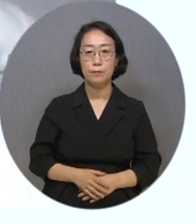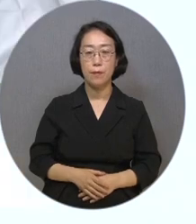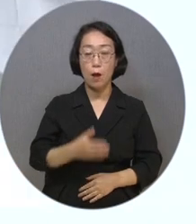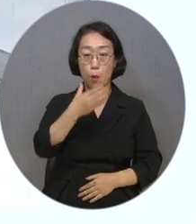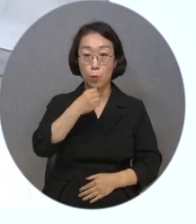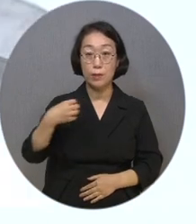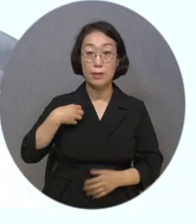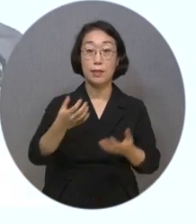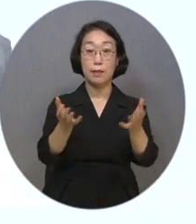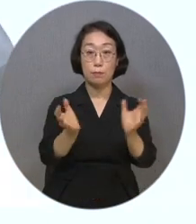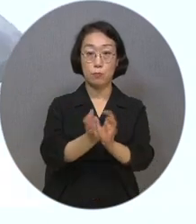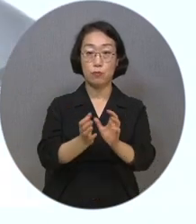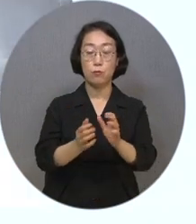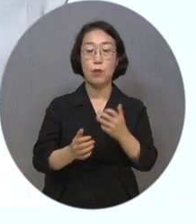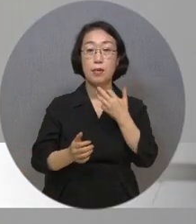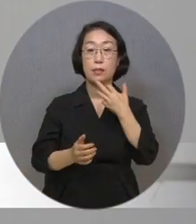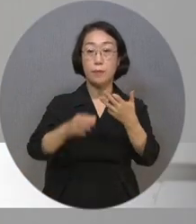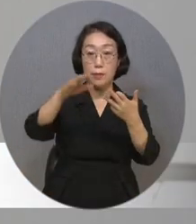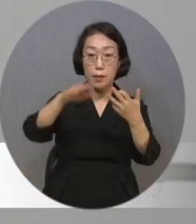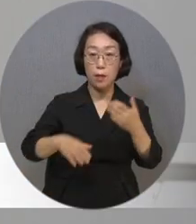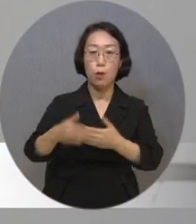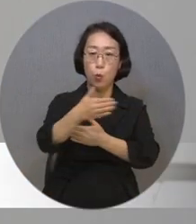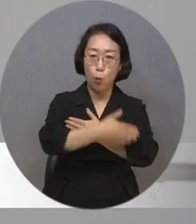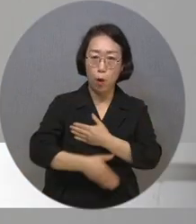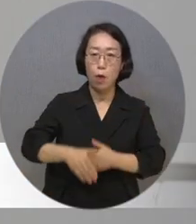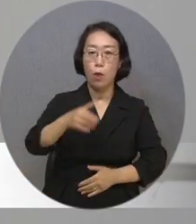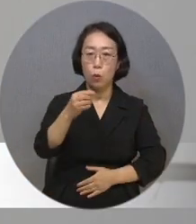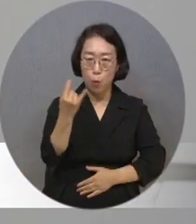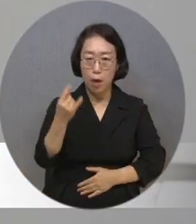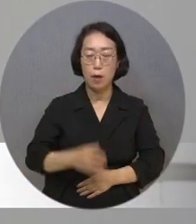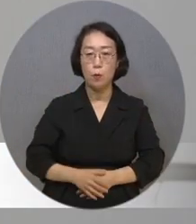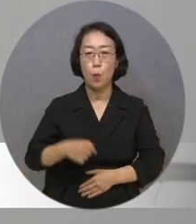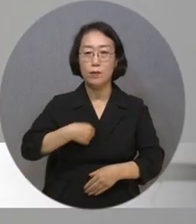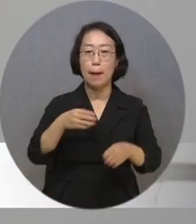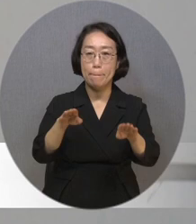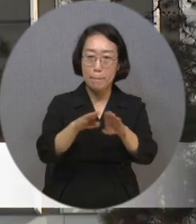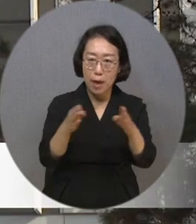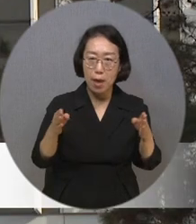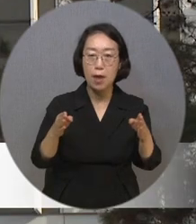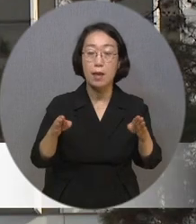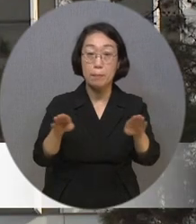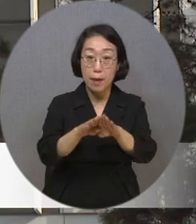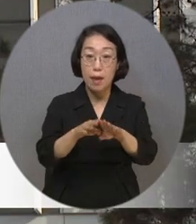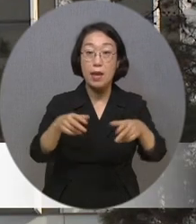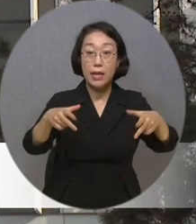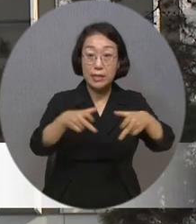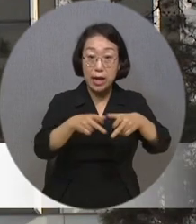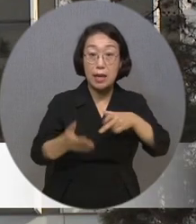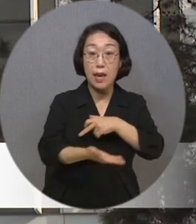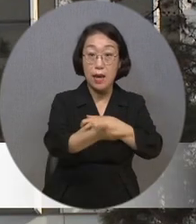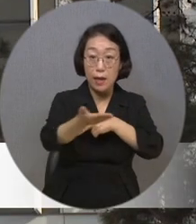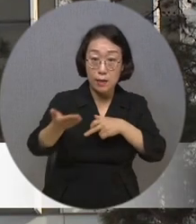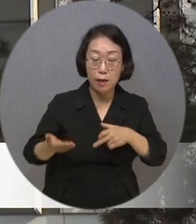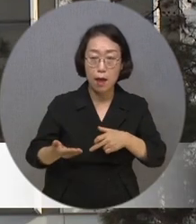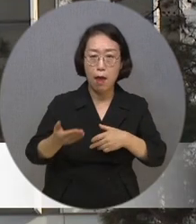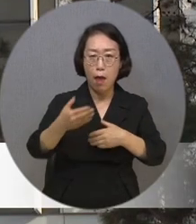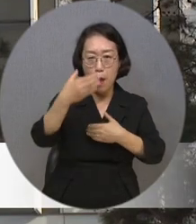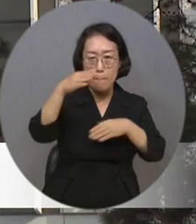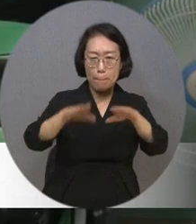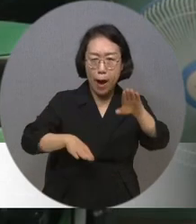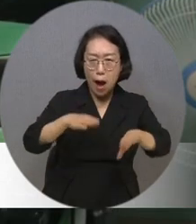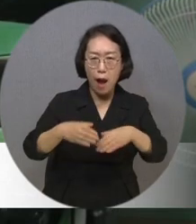보건복지부가 18세 이하 지체 뇌병변 지적 자폐성장의 아동에 변형된 발 교정과 보완